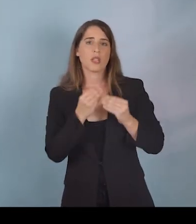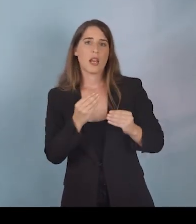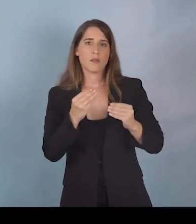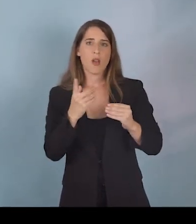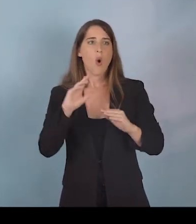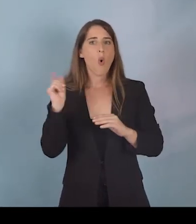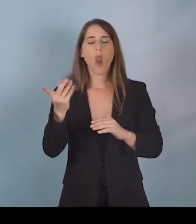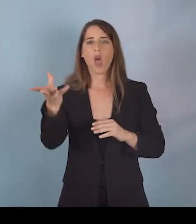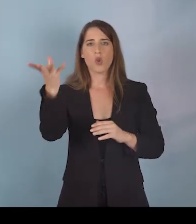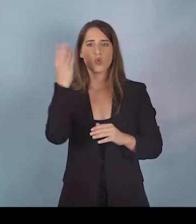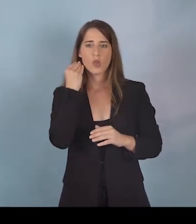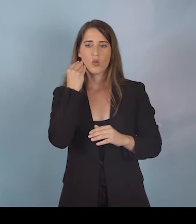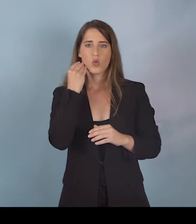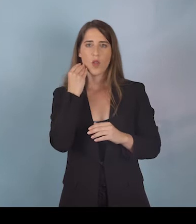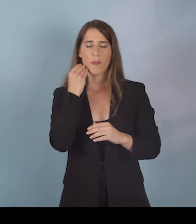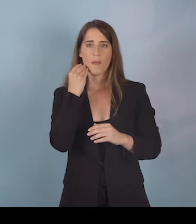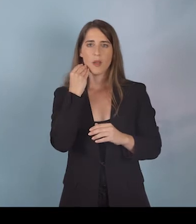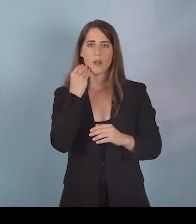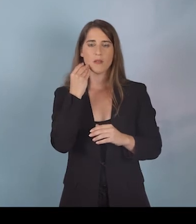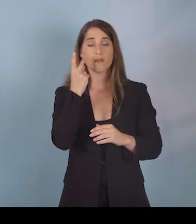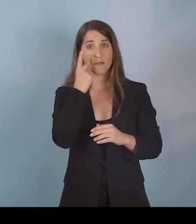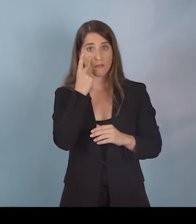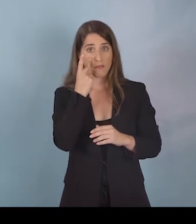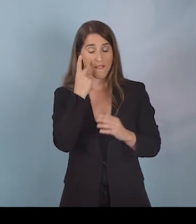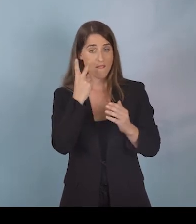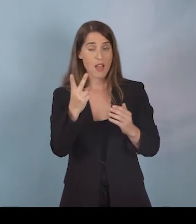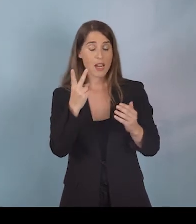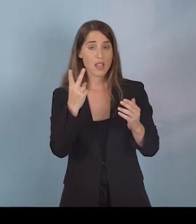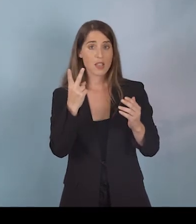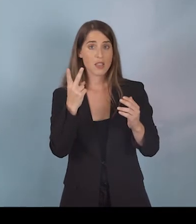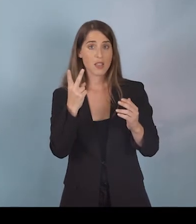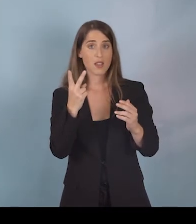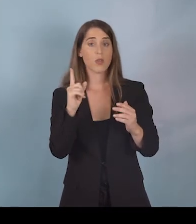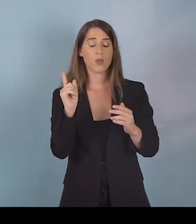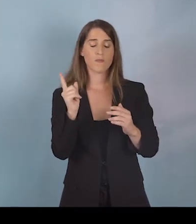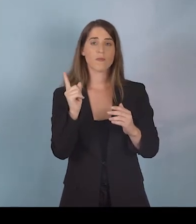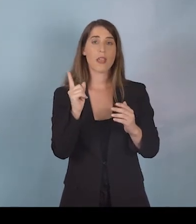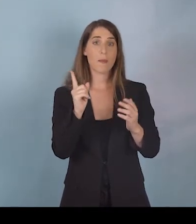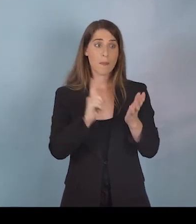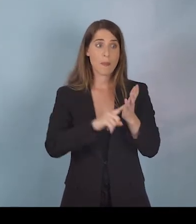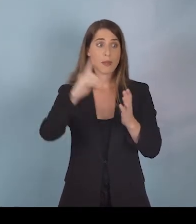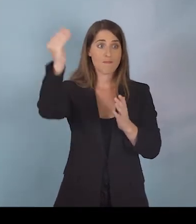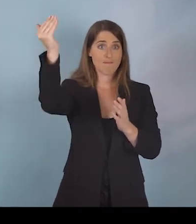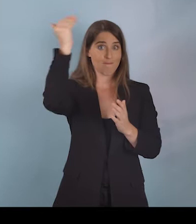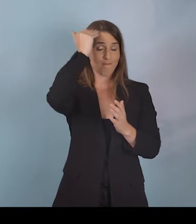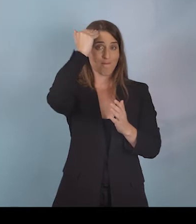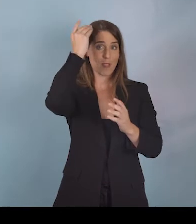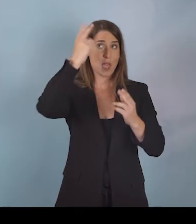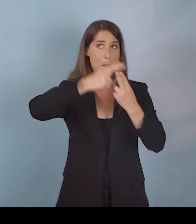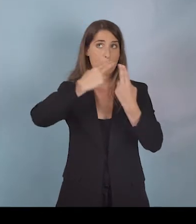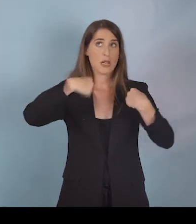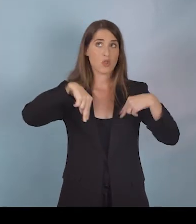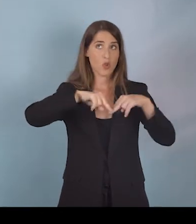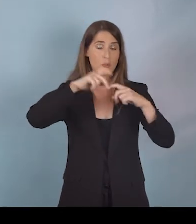στοιχείων. Παρόλα αυτά, αυτά τα στοιχεία, καθώς και οι μαρτυρίες που ακούσαμε, είναι στοιχεία τα οποία η Επιτροπή